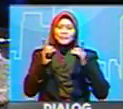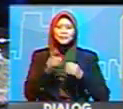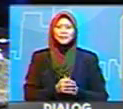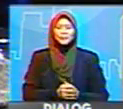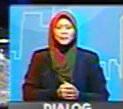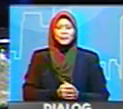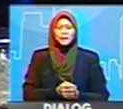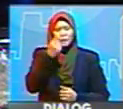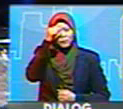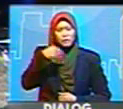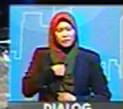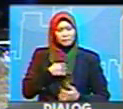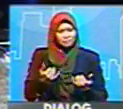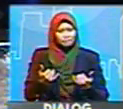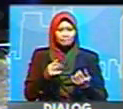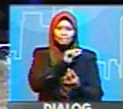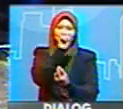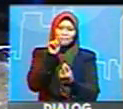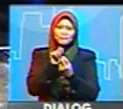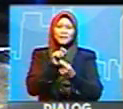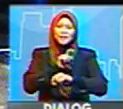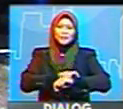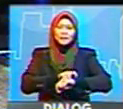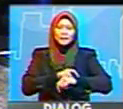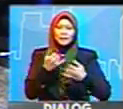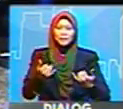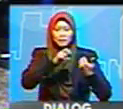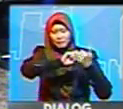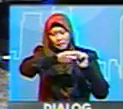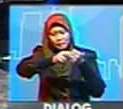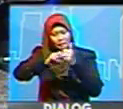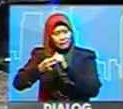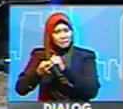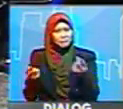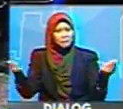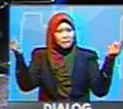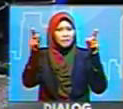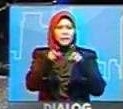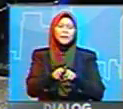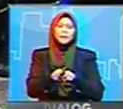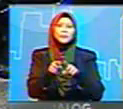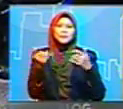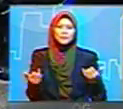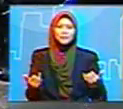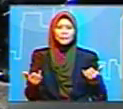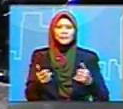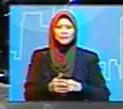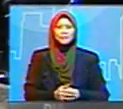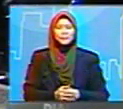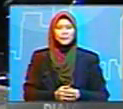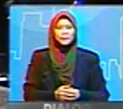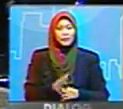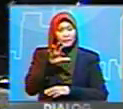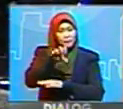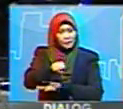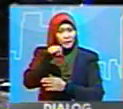saya tepat masanya dan ketikanya dengan isu yang berlaku pada ketika ini apa pun a pada